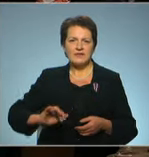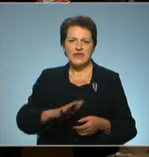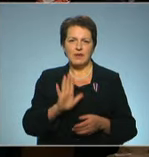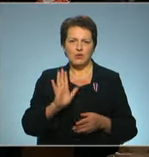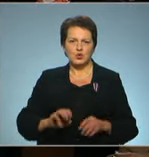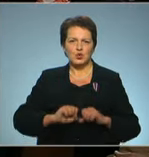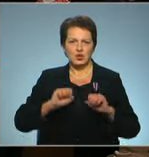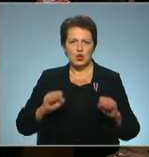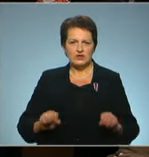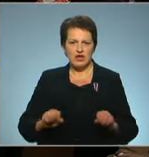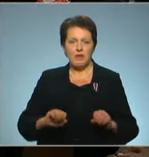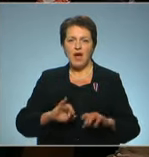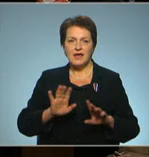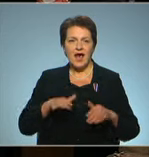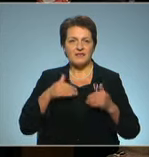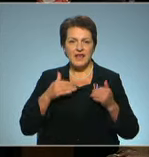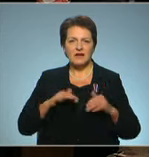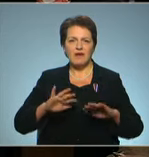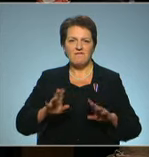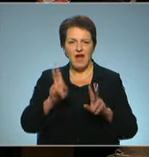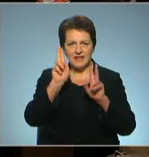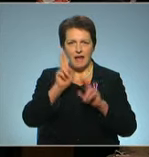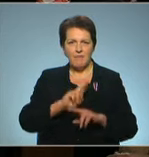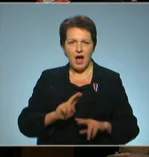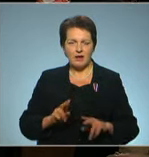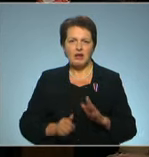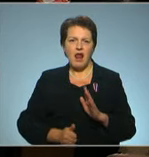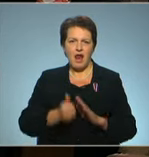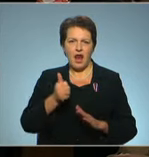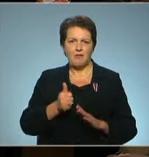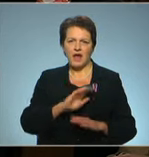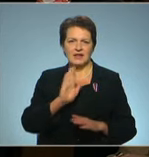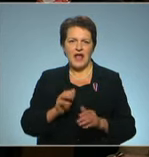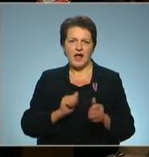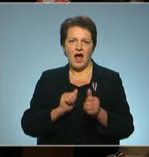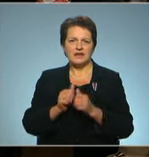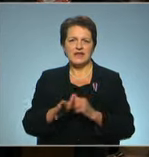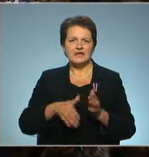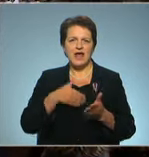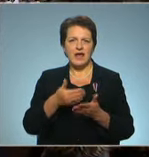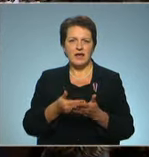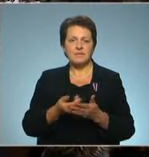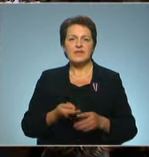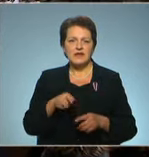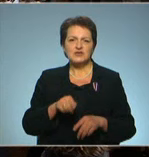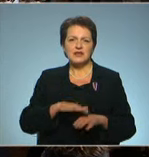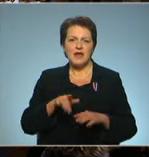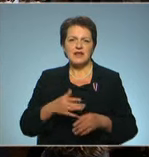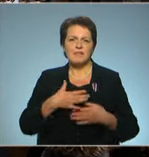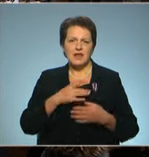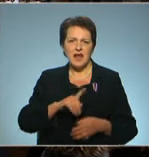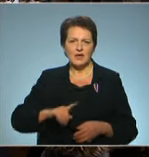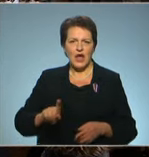drošībā. Ja negribi vai nemāki, labāk nekandidē. Un tieši tādēļ, mīļā tauta, ir